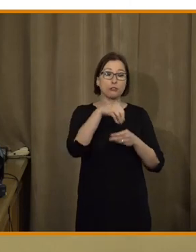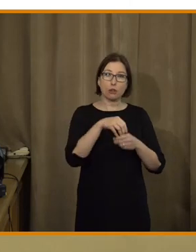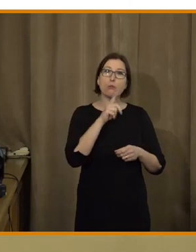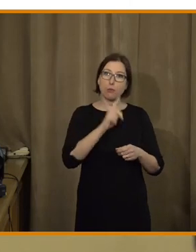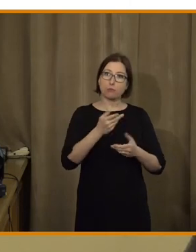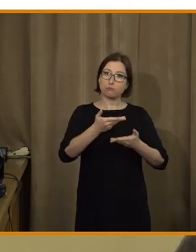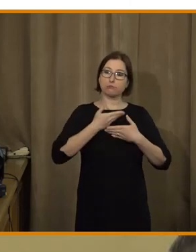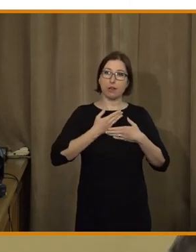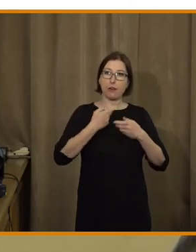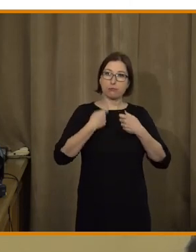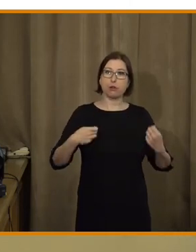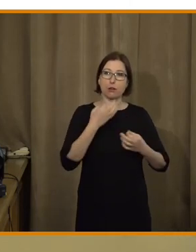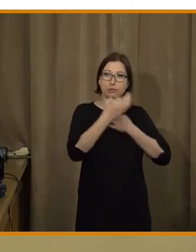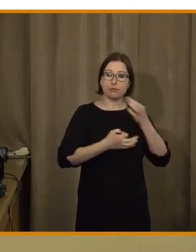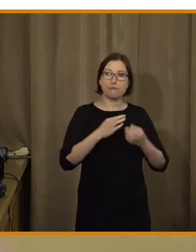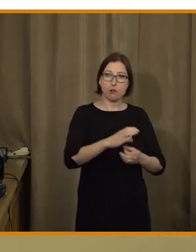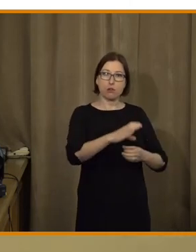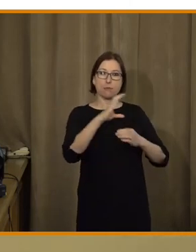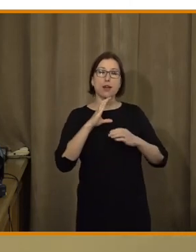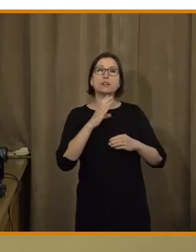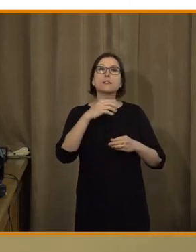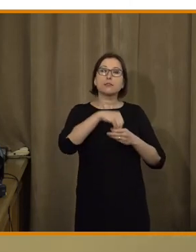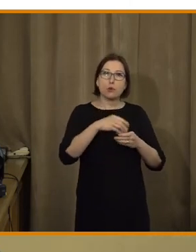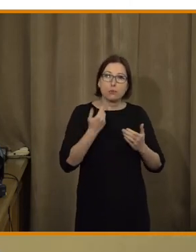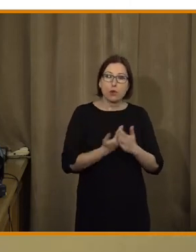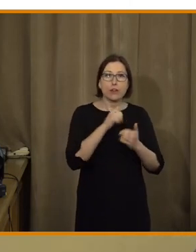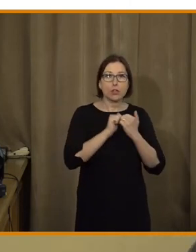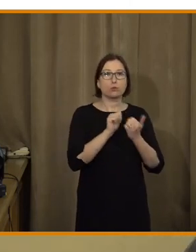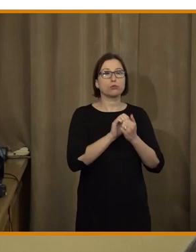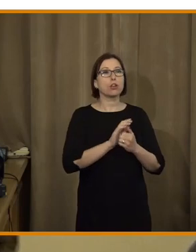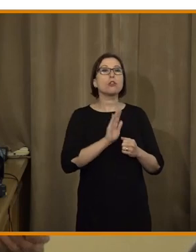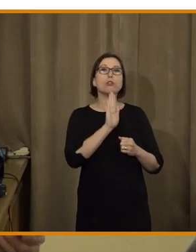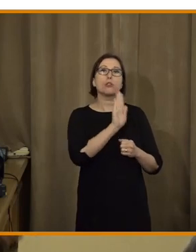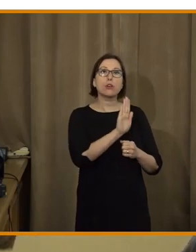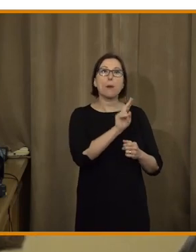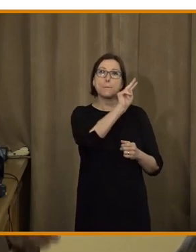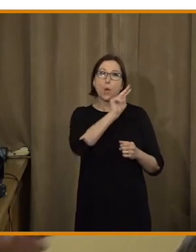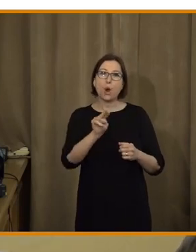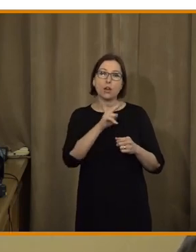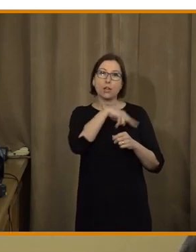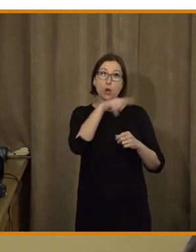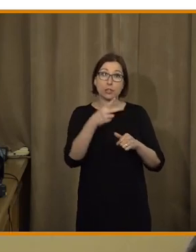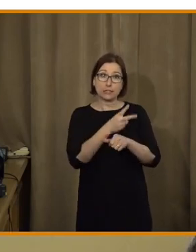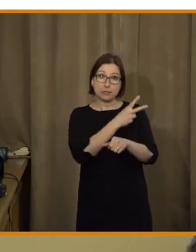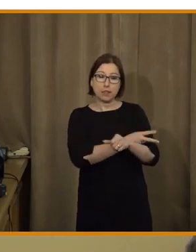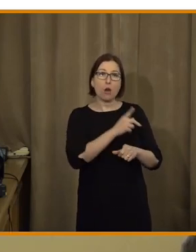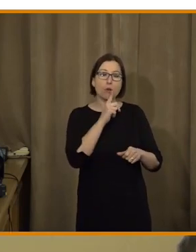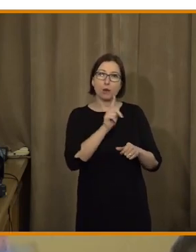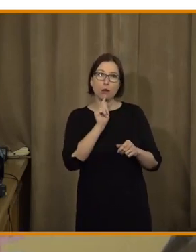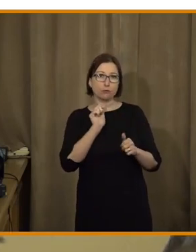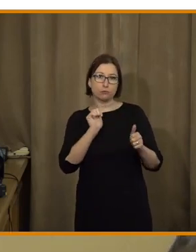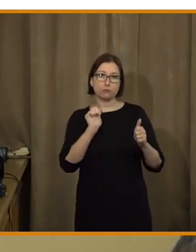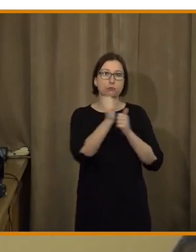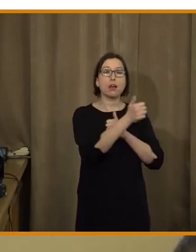velmi obohacující a přináší nové zkušenosti a i vlastně pohled Norska, státu, který je v mnohem